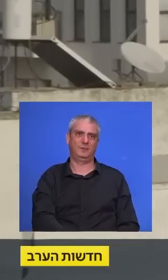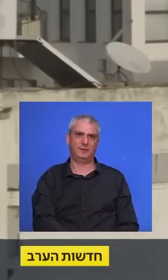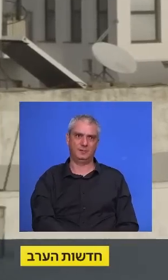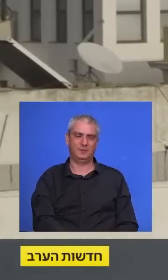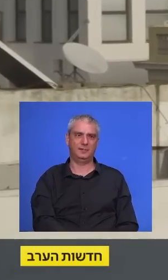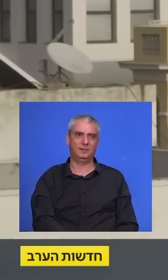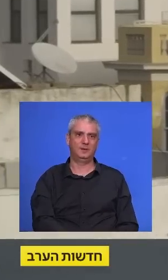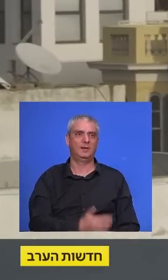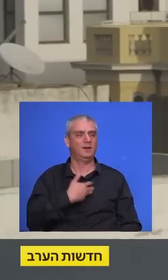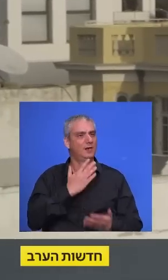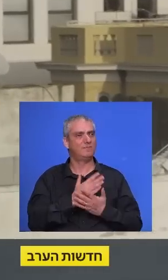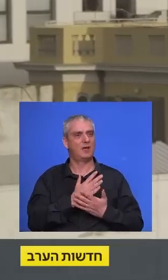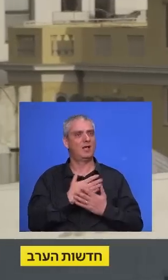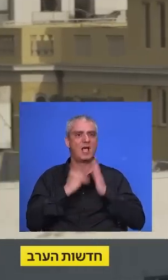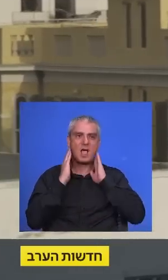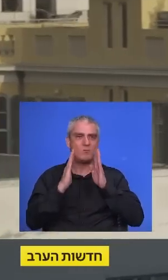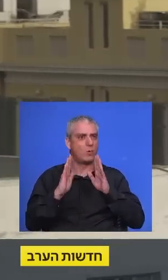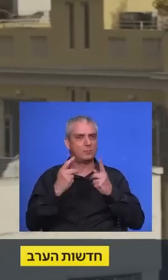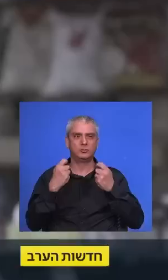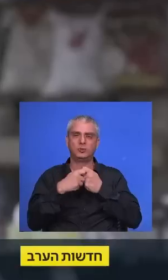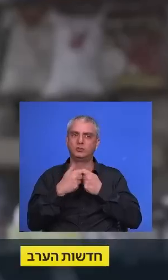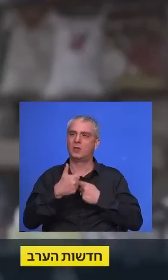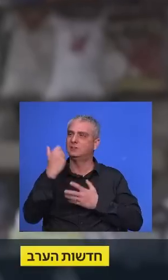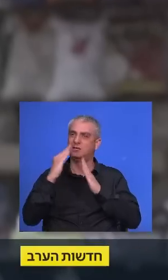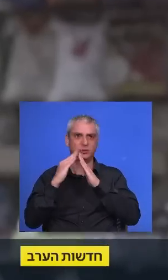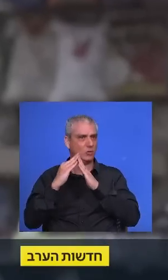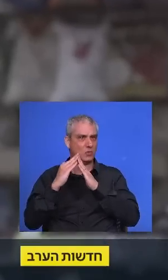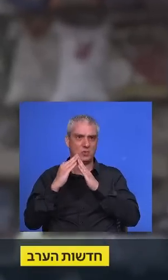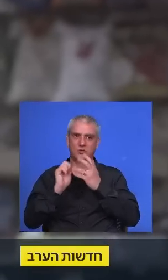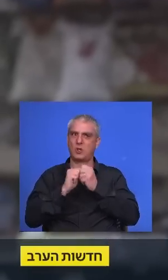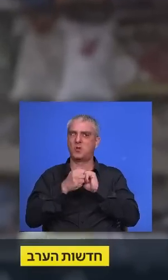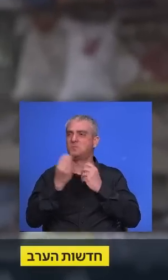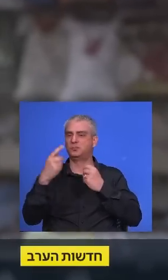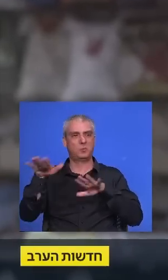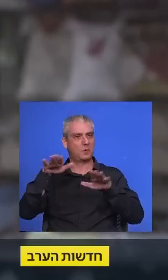אני כבר מזמן איבדתי את האמון בכל מה שקשור לשר שיכון או למישהו